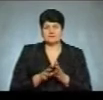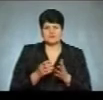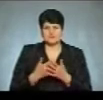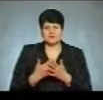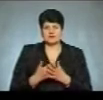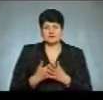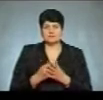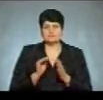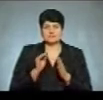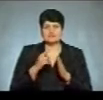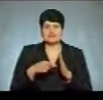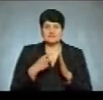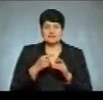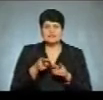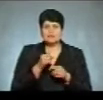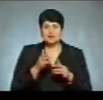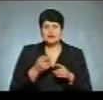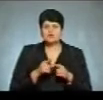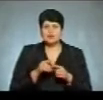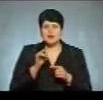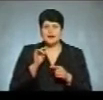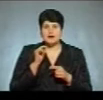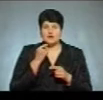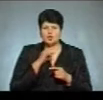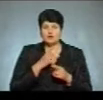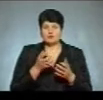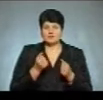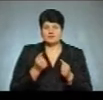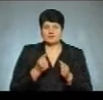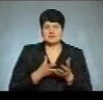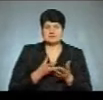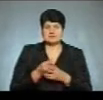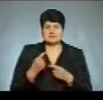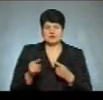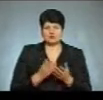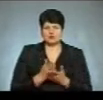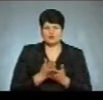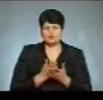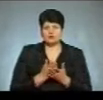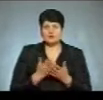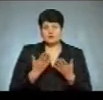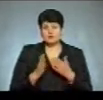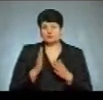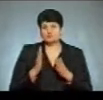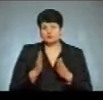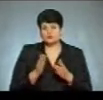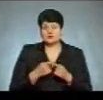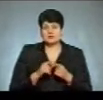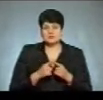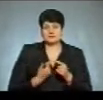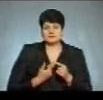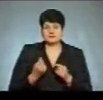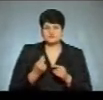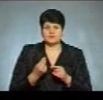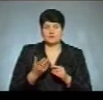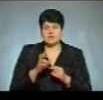встановлений лічильник, то вона не могла цю економію взяти до оплатити іншу послугу. Якщо буде введен, тобто якщо вводиться готівка, вже в